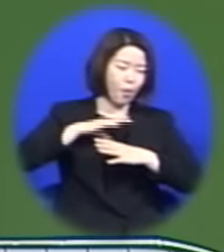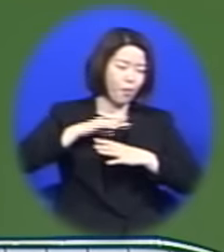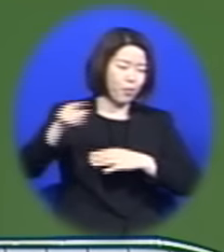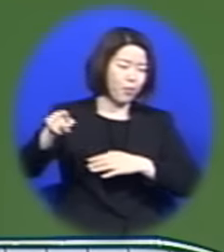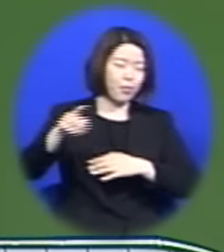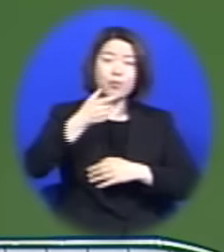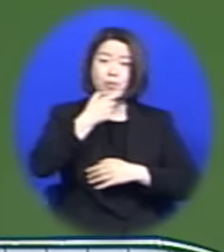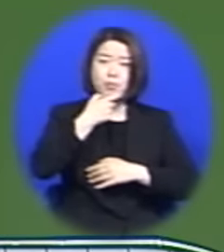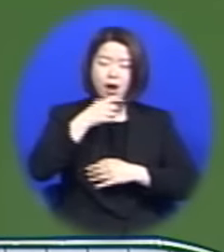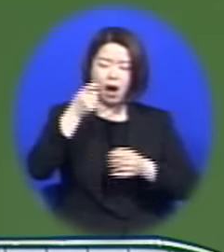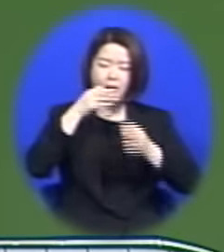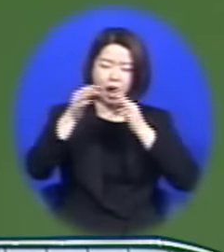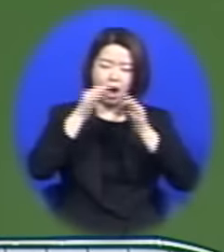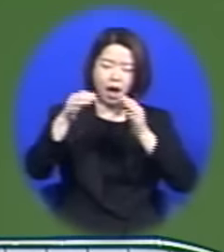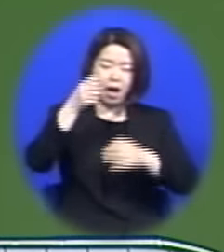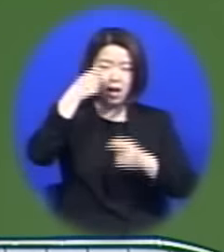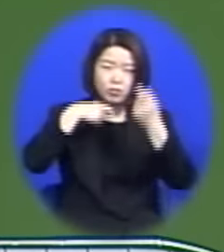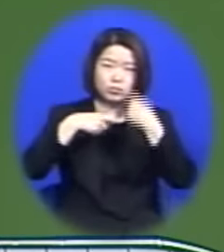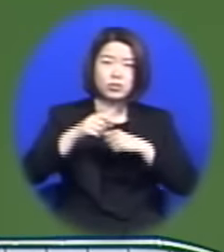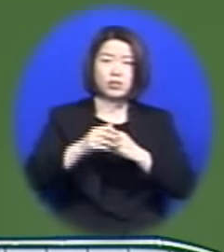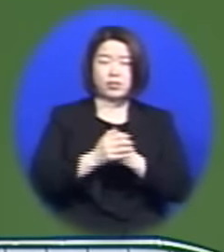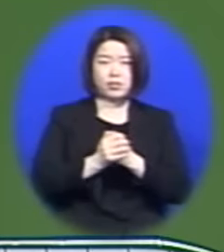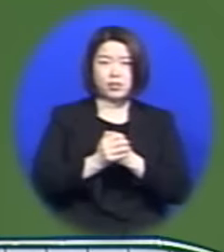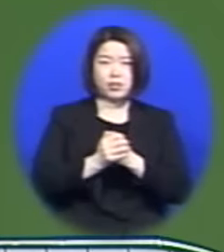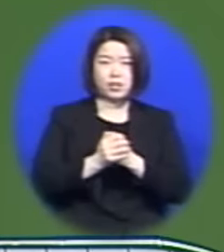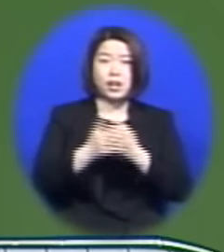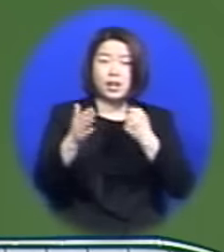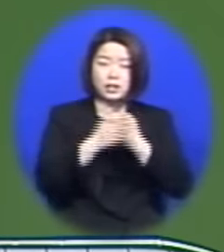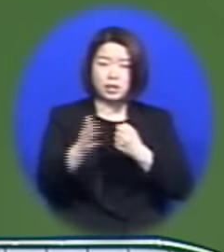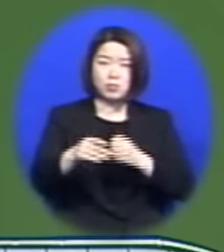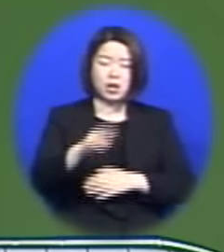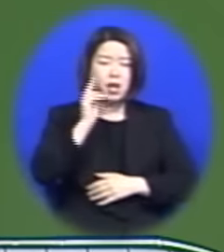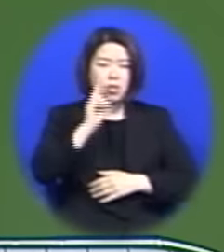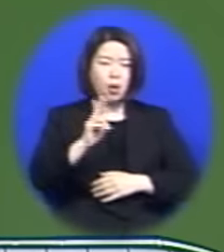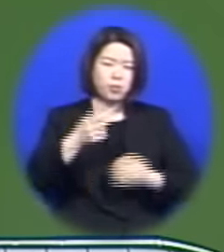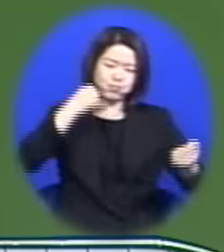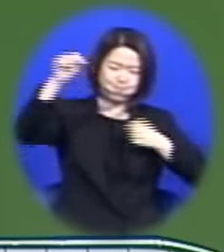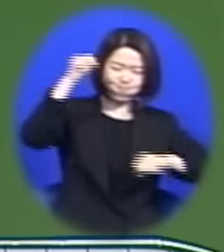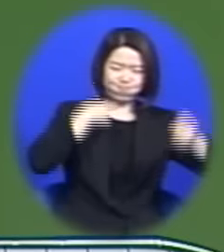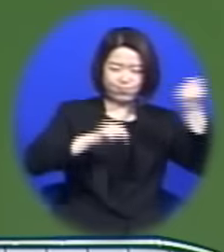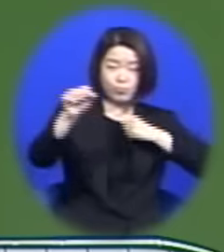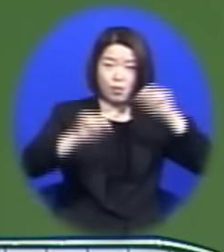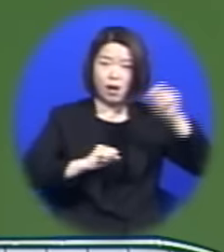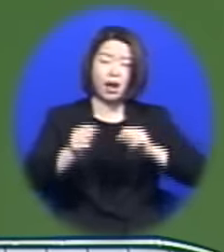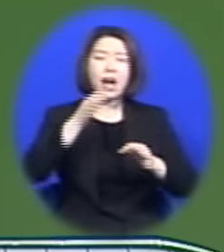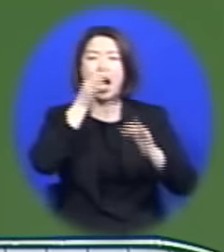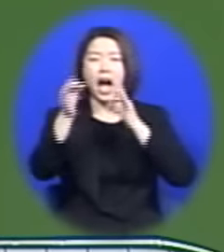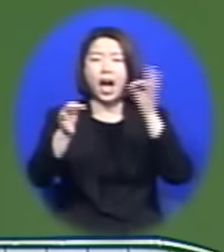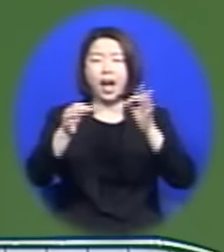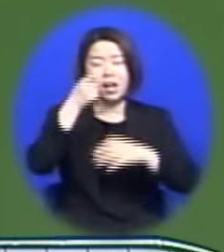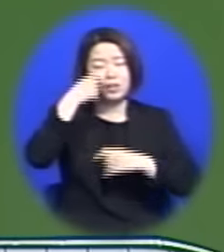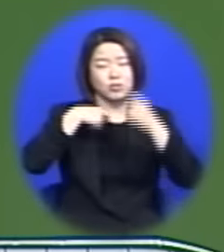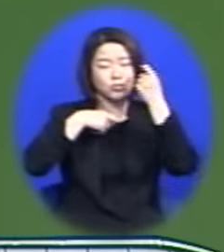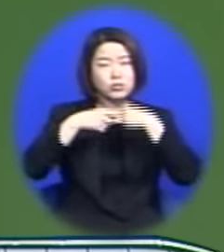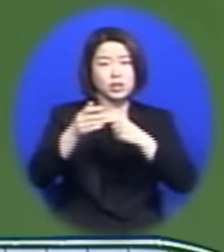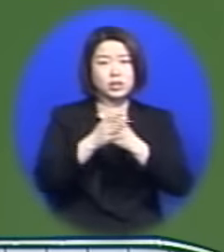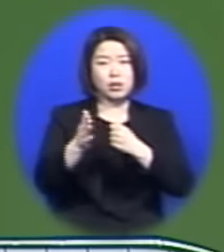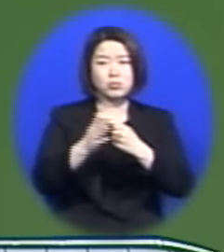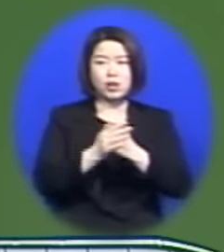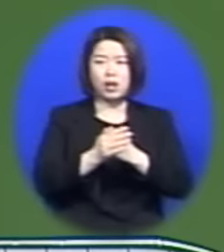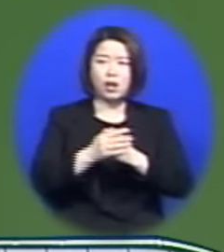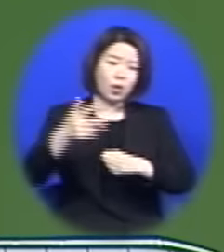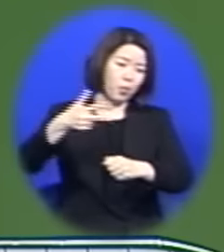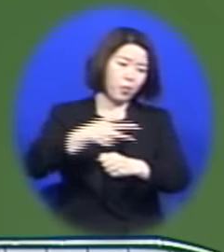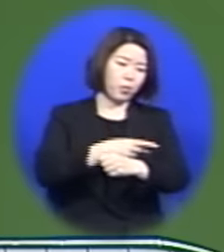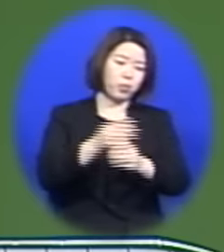거예요 그러니까 아이가이 너무 발버둥을 치고 악을 쓰면서 우니까 간호사도 어떻게 못